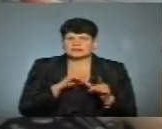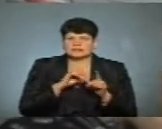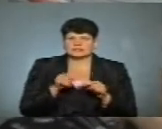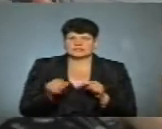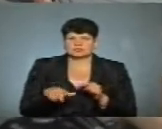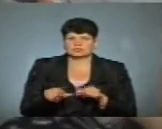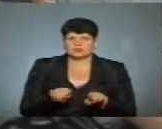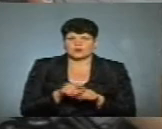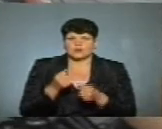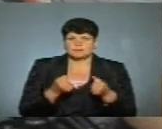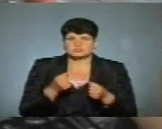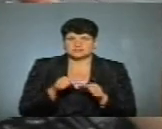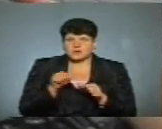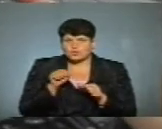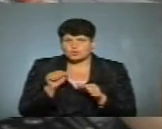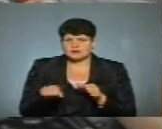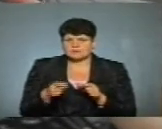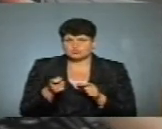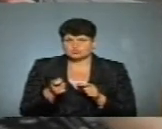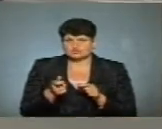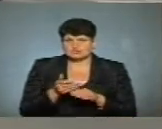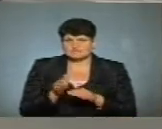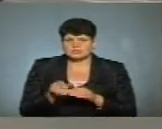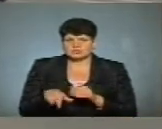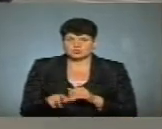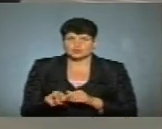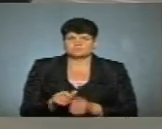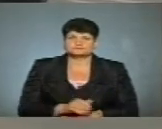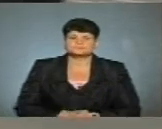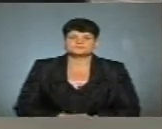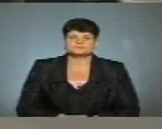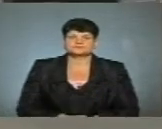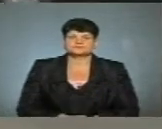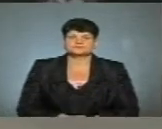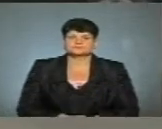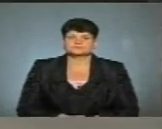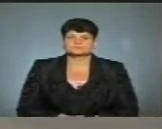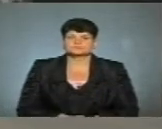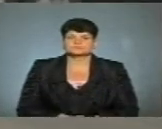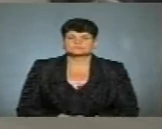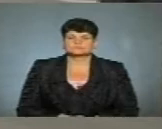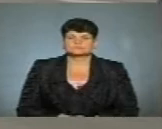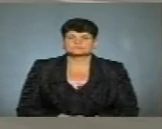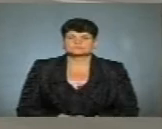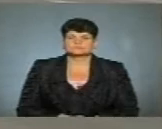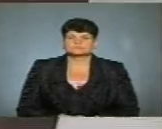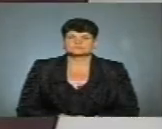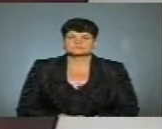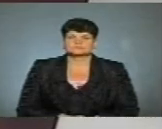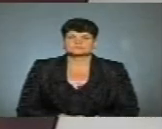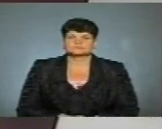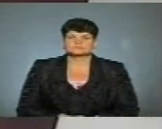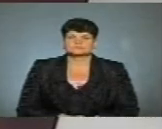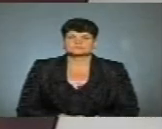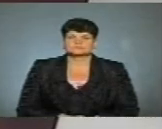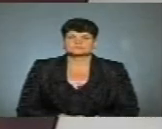так як машина, а окремо трошки якусь виділити дорогу. Світлана Лазорик, Оксана Галієш. Новини на Суспільному. Тернопіль.